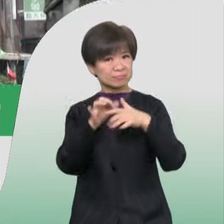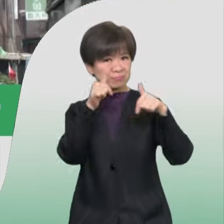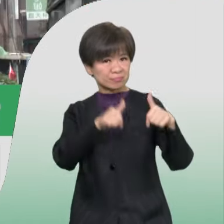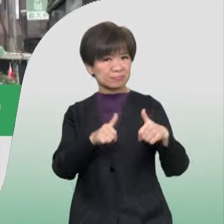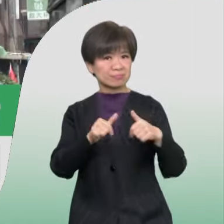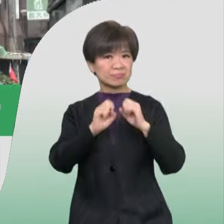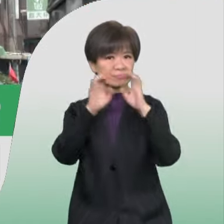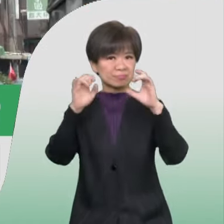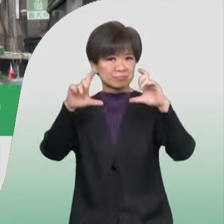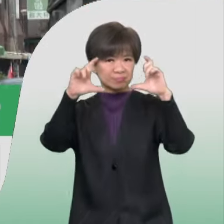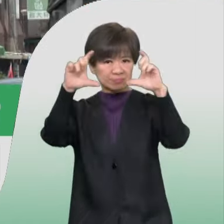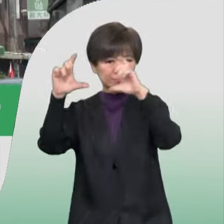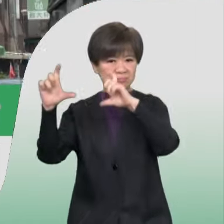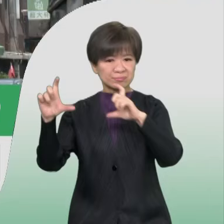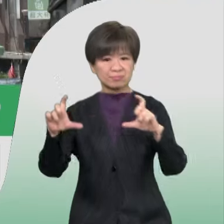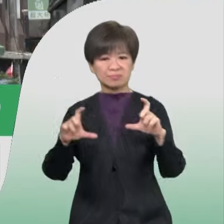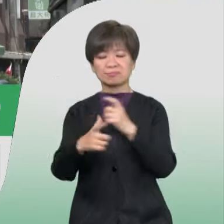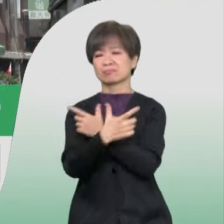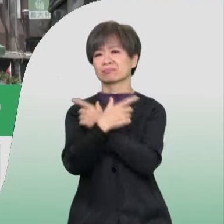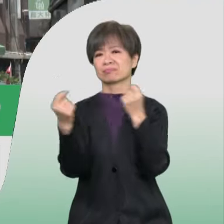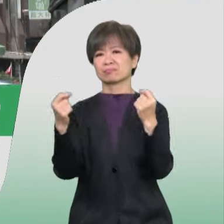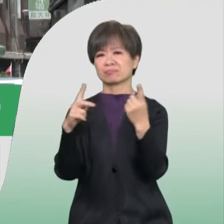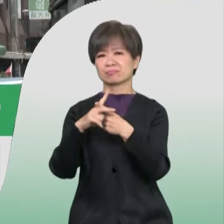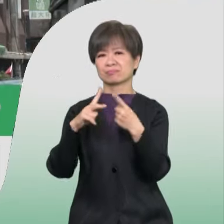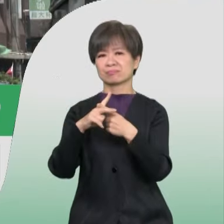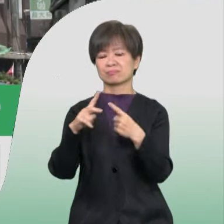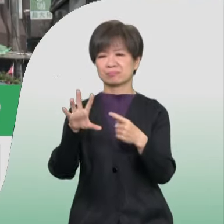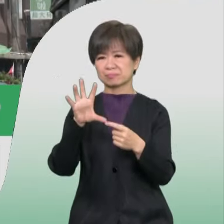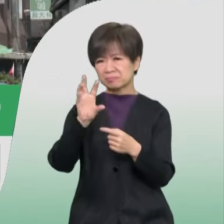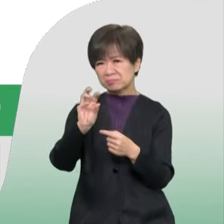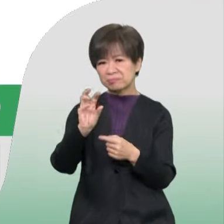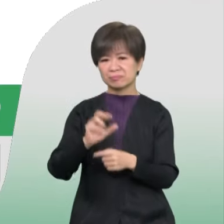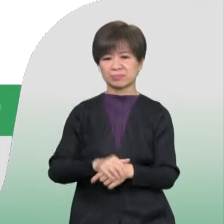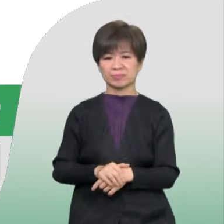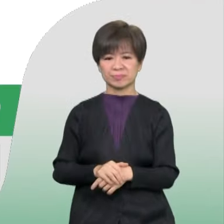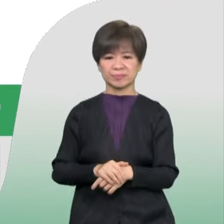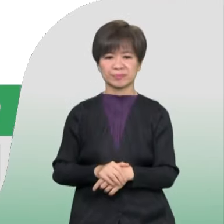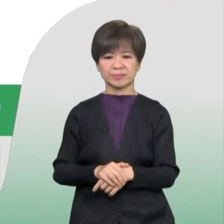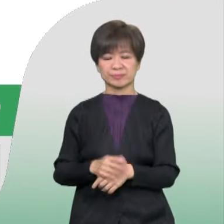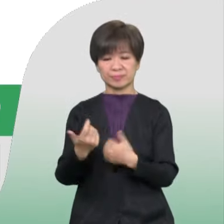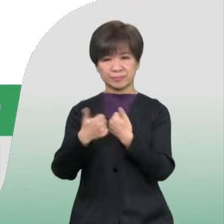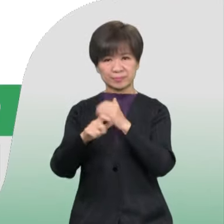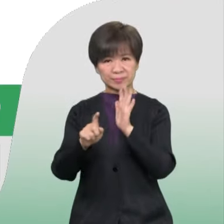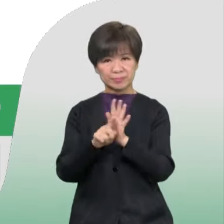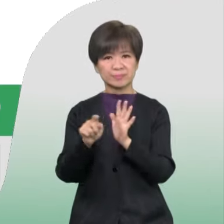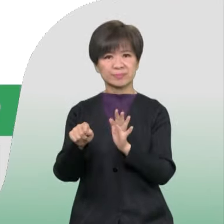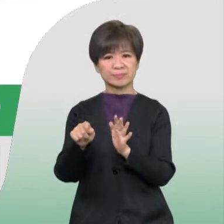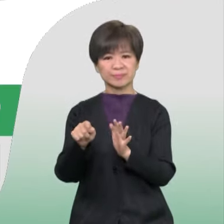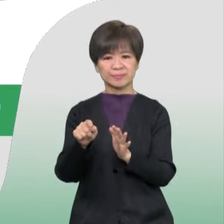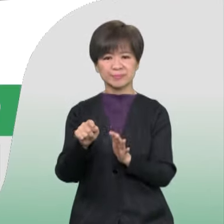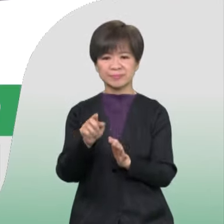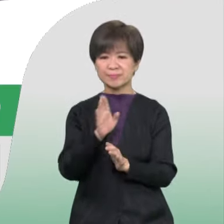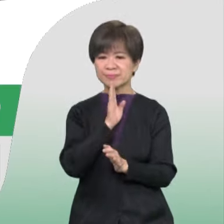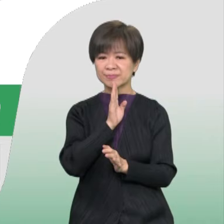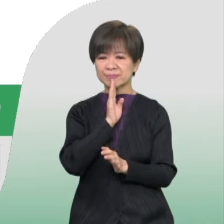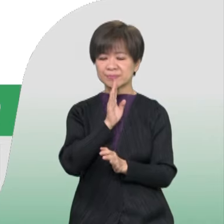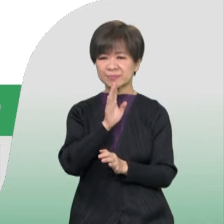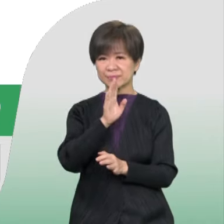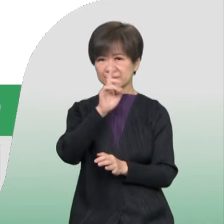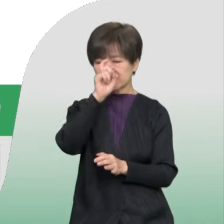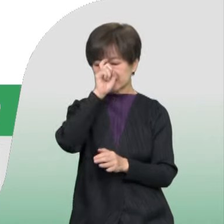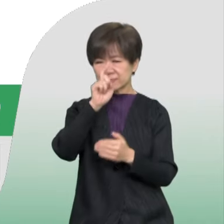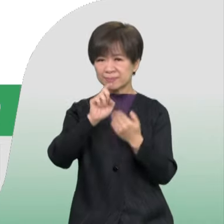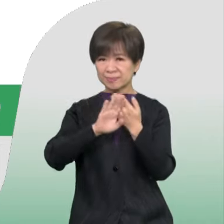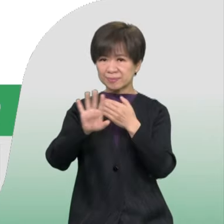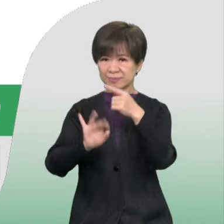那做对来统一吼熟悉。 以代表身份哈，也会希望剩下20%